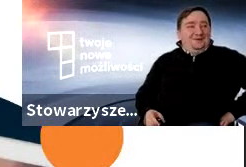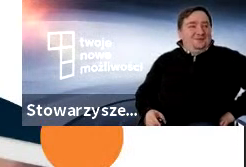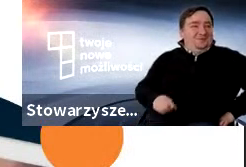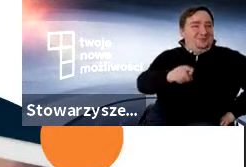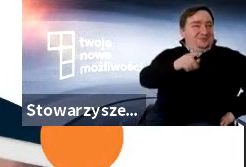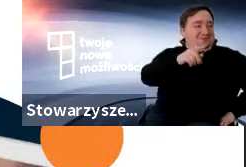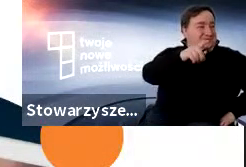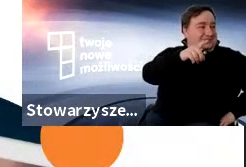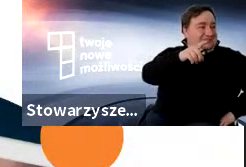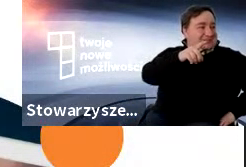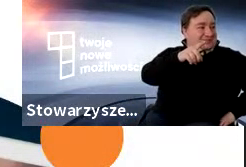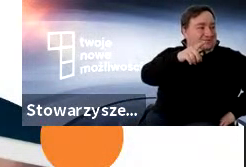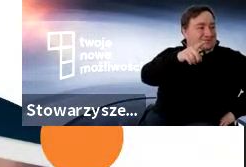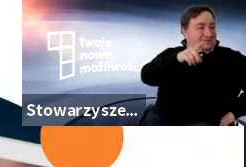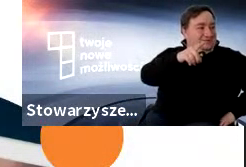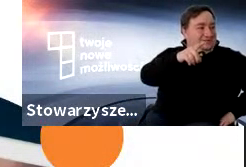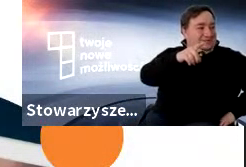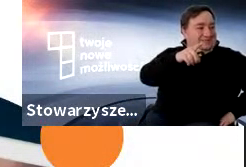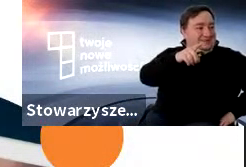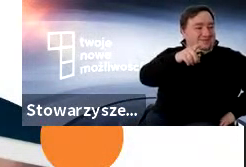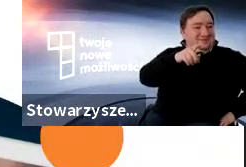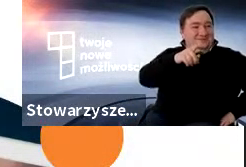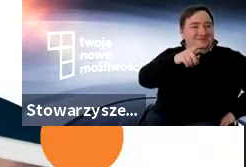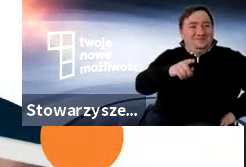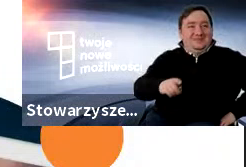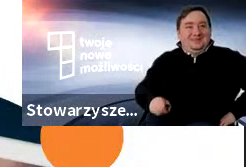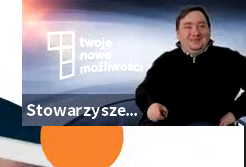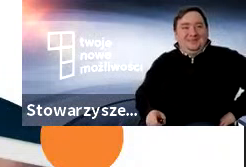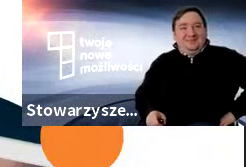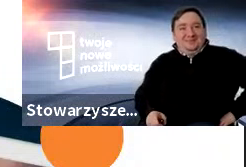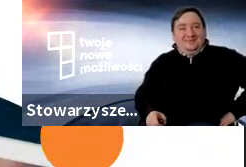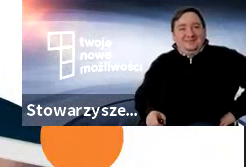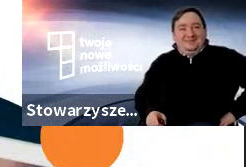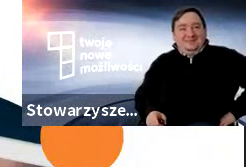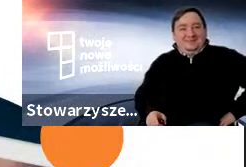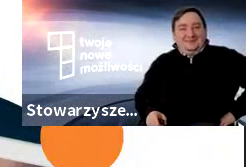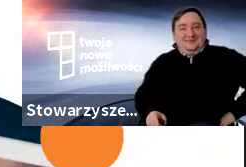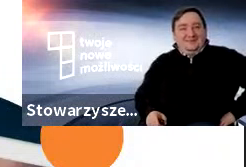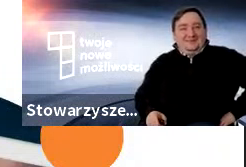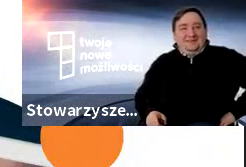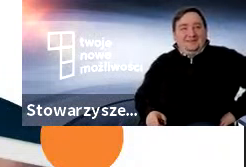Czy ja mogę prosić o wyłączenie czatu jeszcze z ekranu? Dzięki.